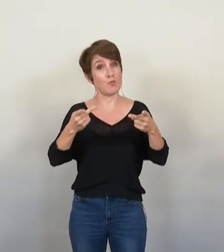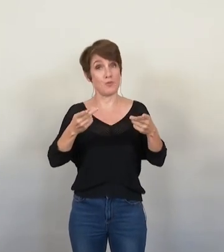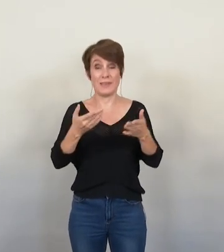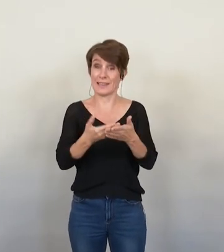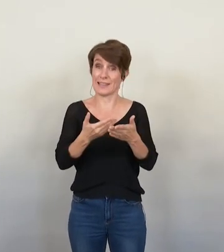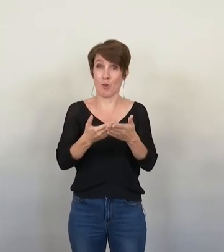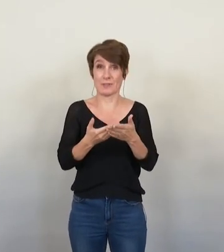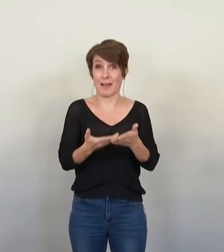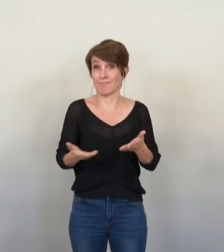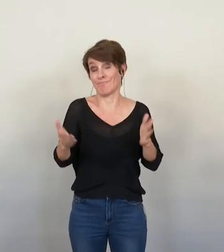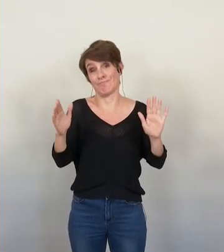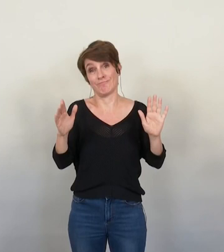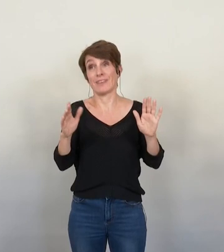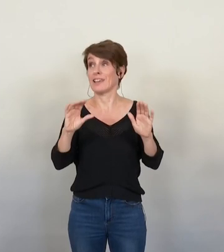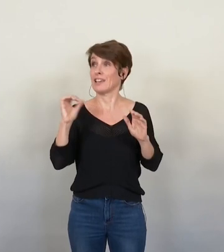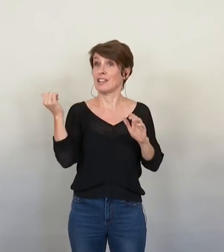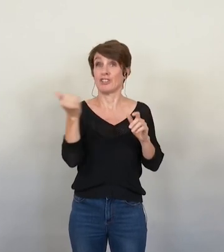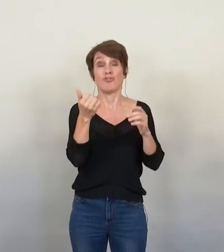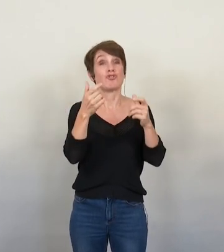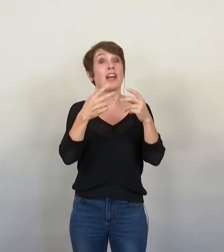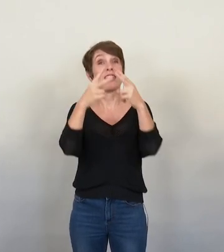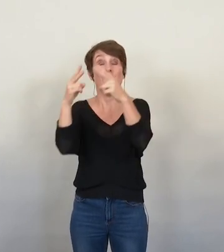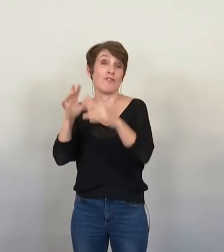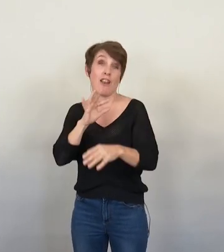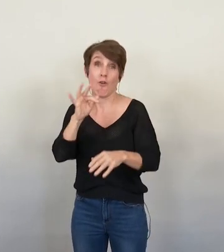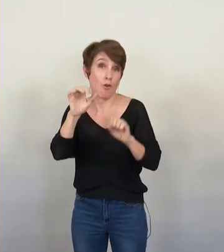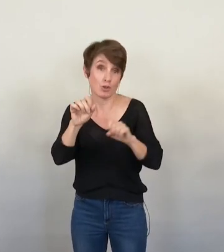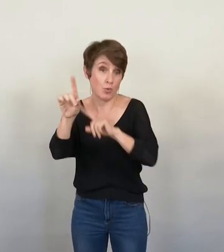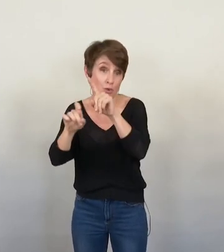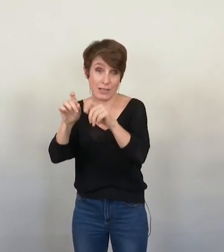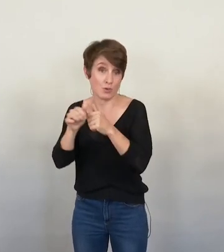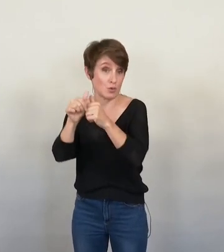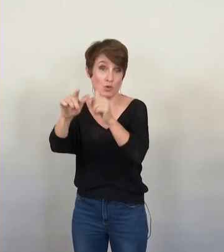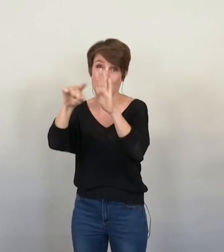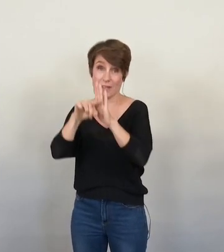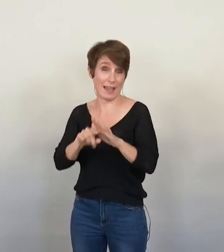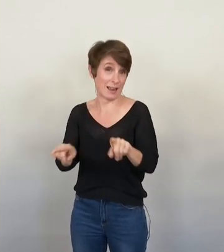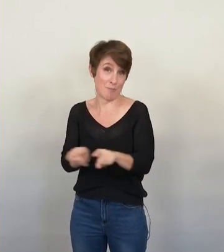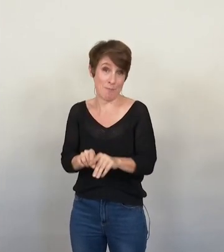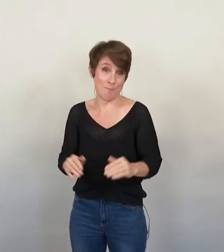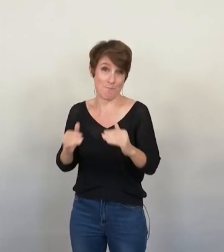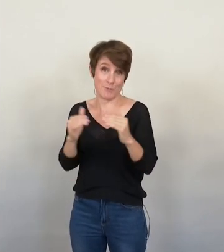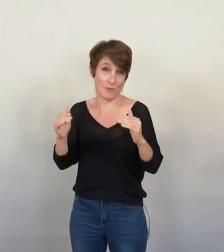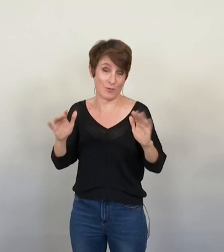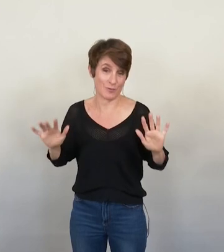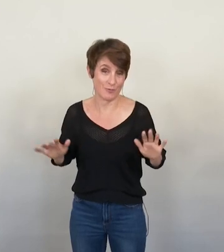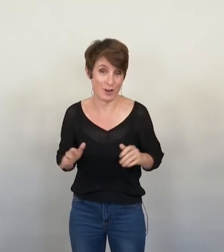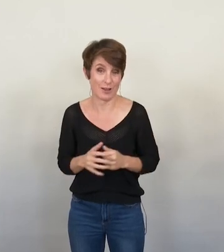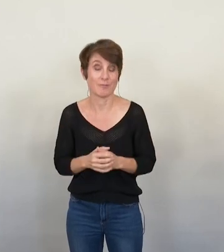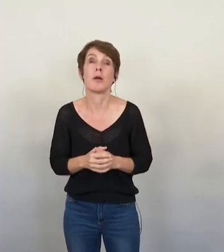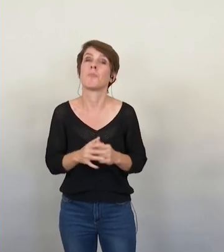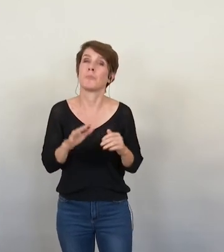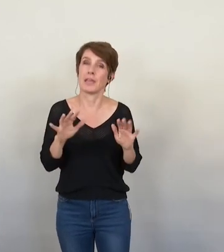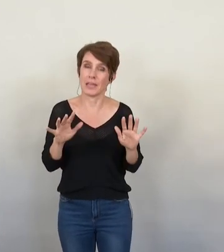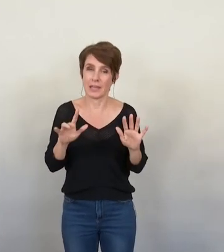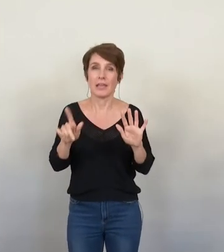questions à chaque institution en franceme qui suit les mêmes règles de la commande publique mais nul doute